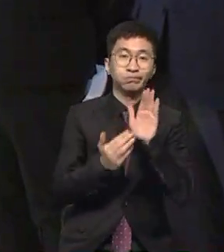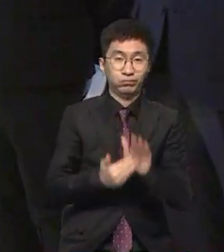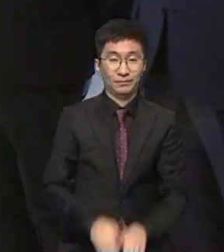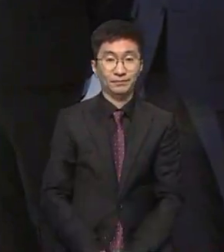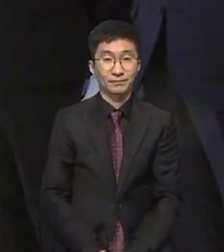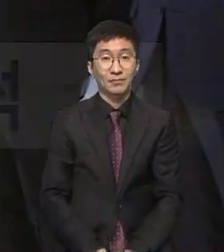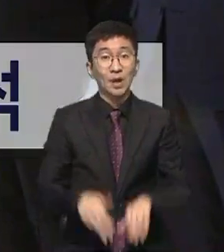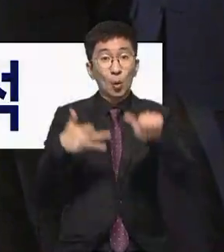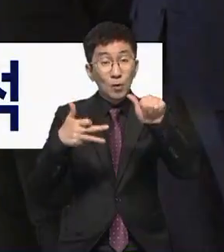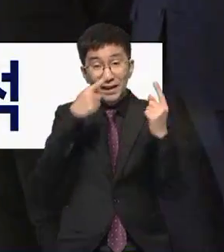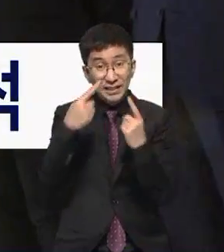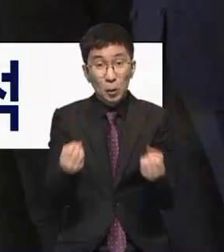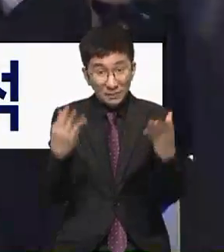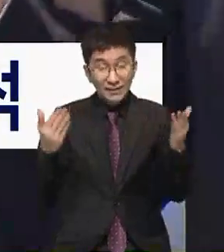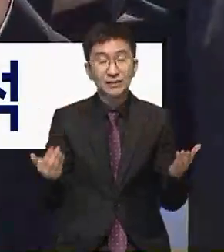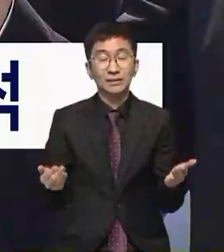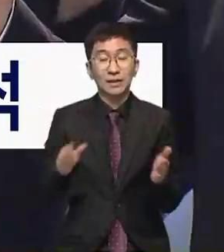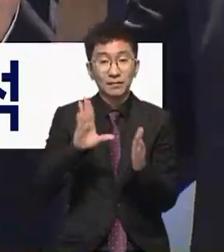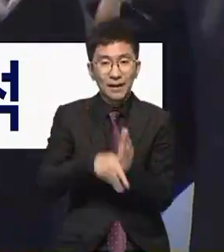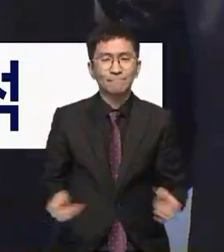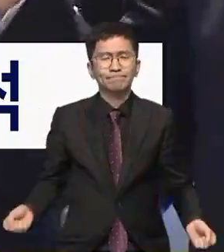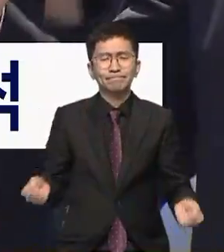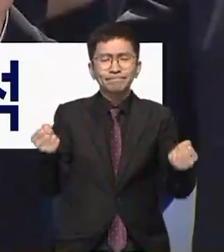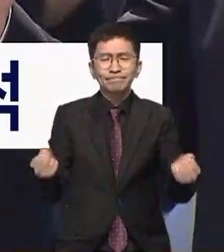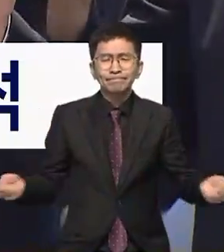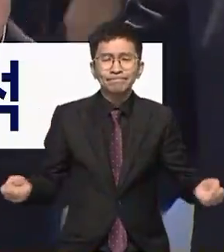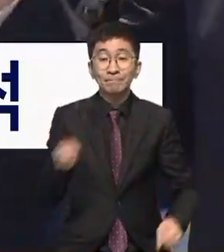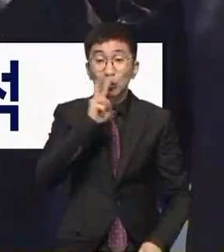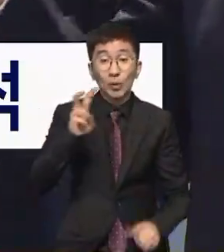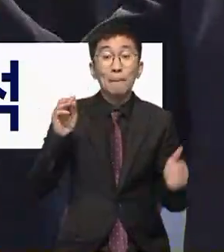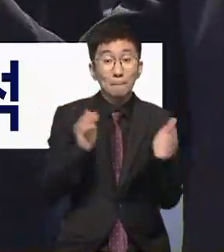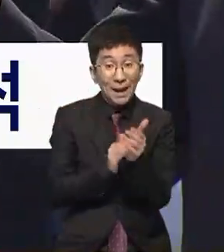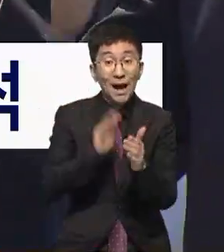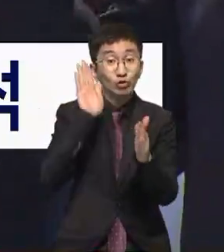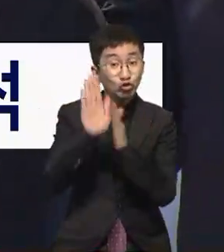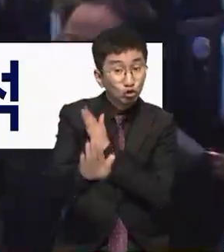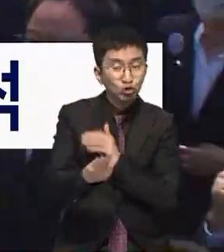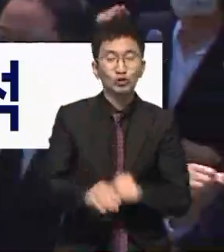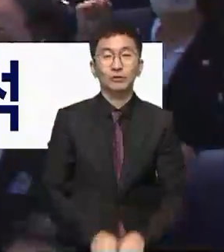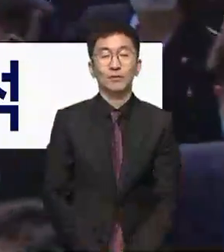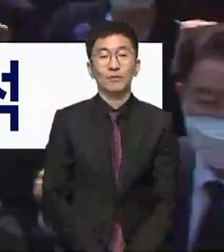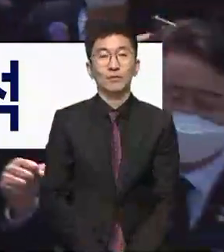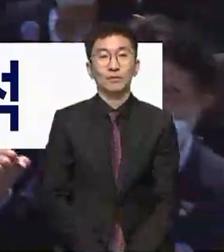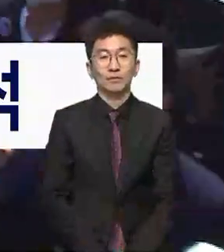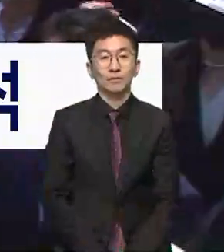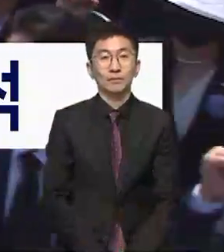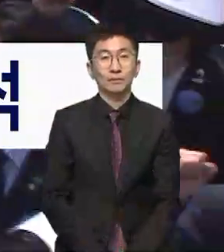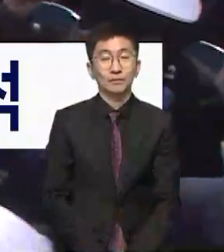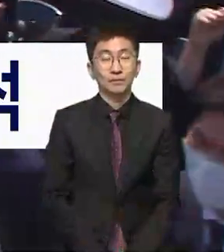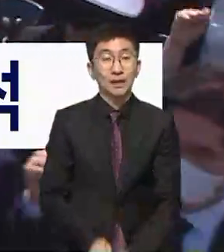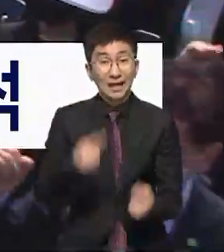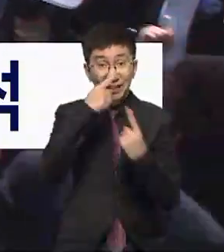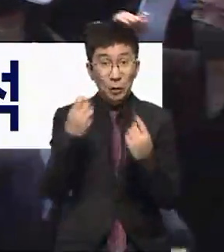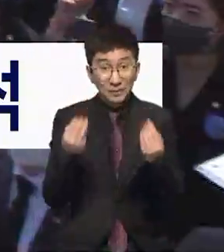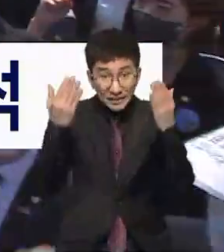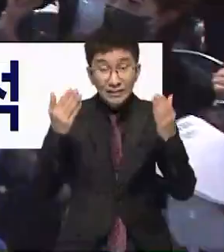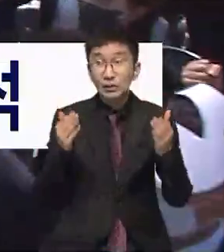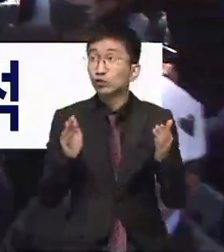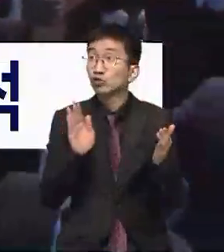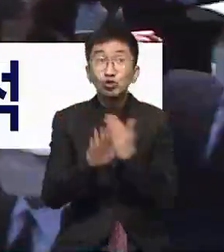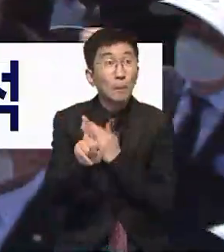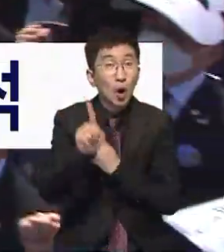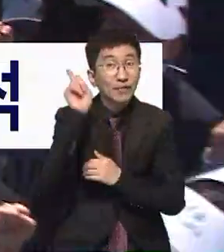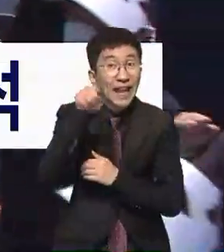5.18 기념식에서 함께 임을 위한 행진곡을 제창한 여야 지도부와 의원들 200여 명. 기념식을 마친 뒤엔 내일로